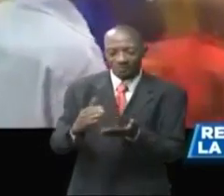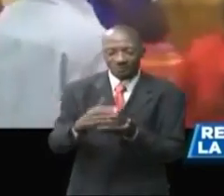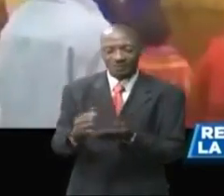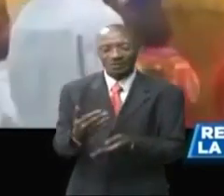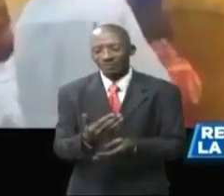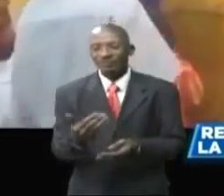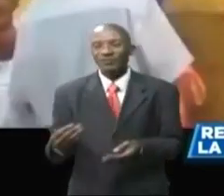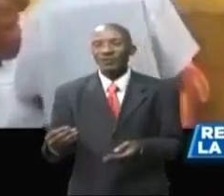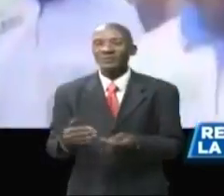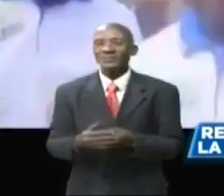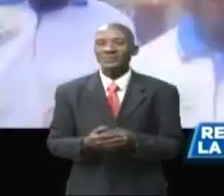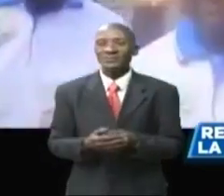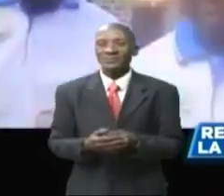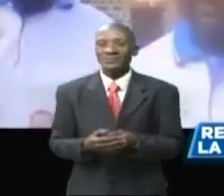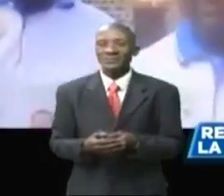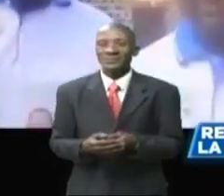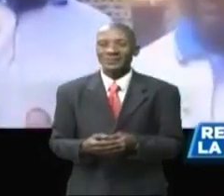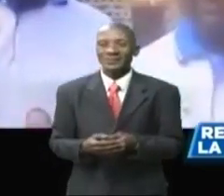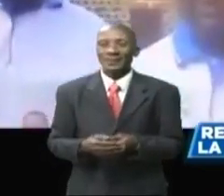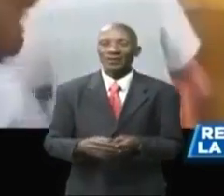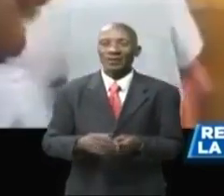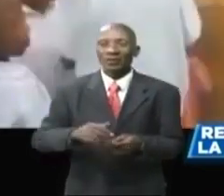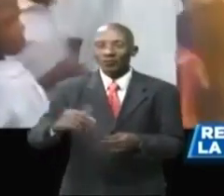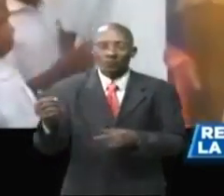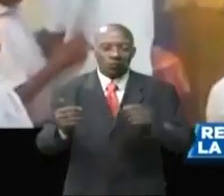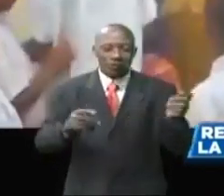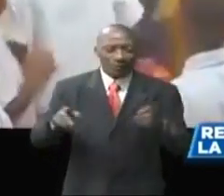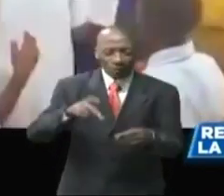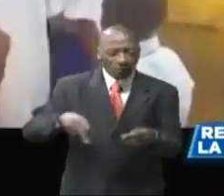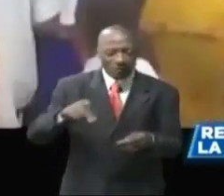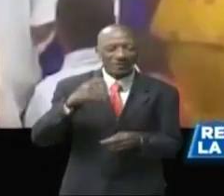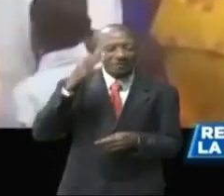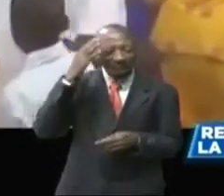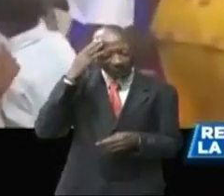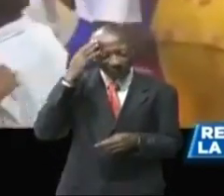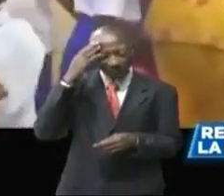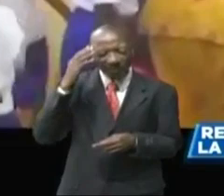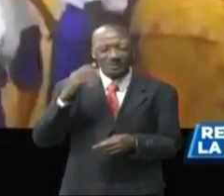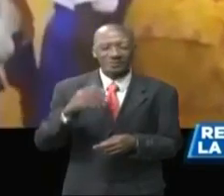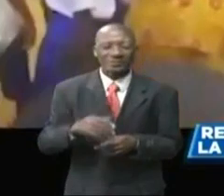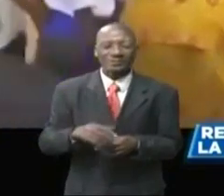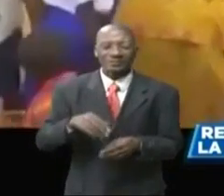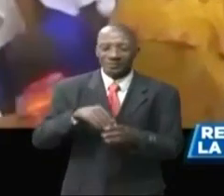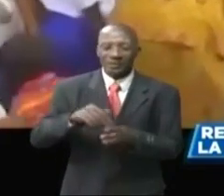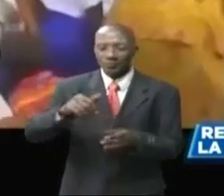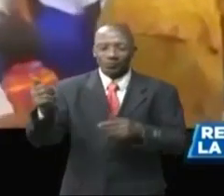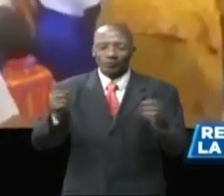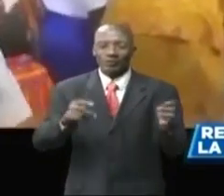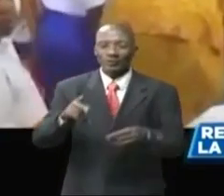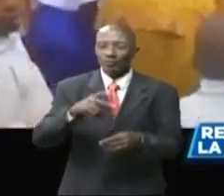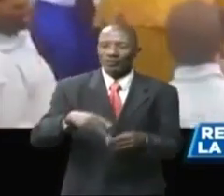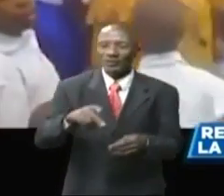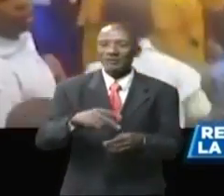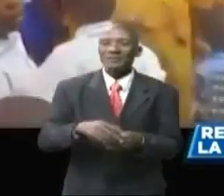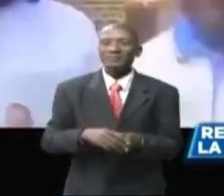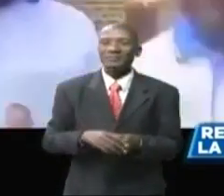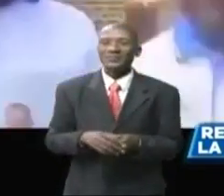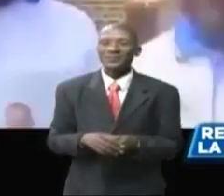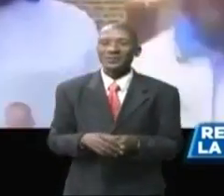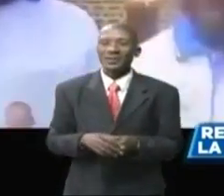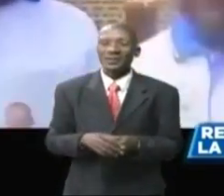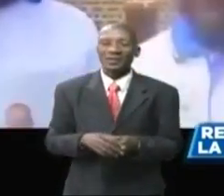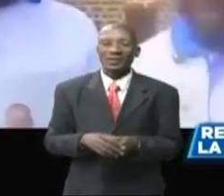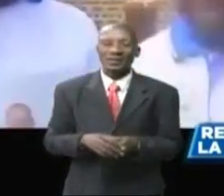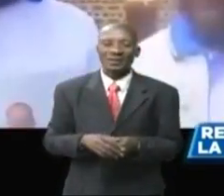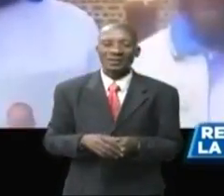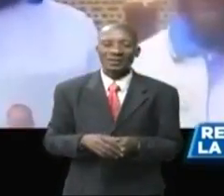petit frère, Bahati Serge, d'avoir passé à nous de venir ici nous amener toutes les